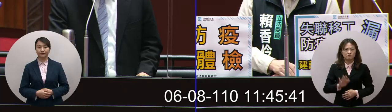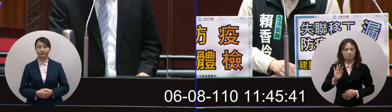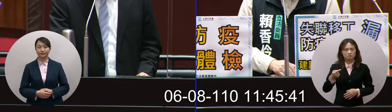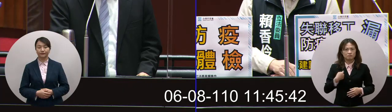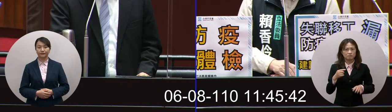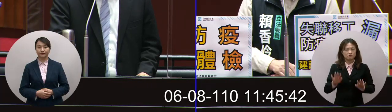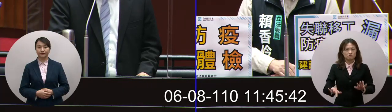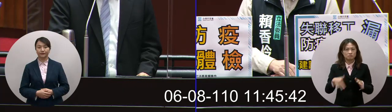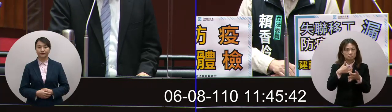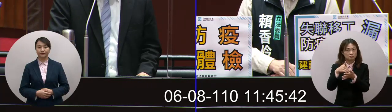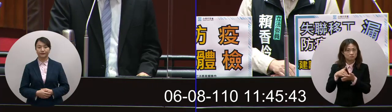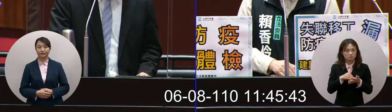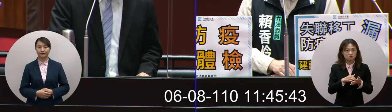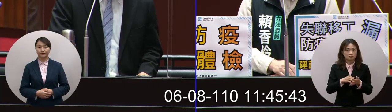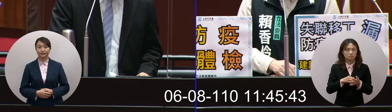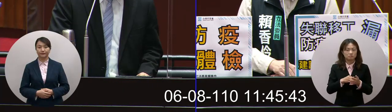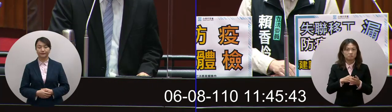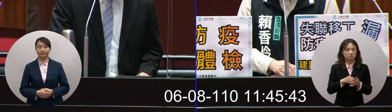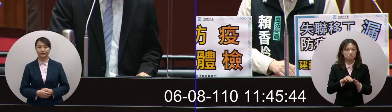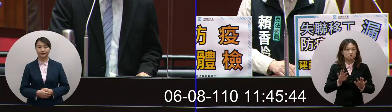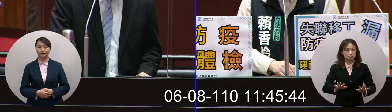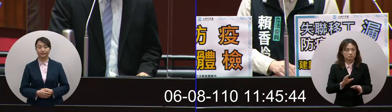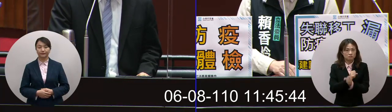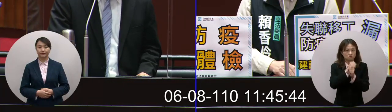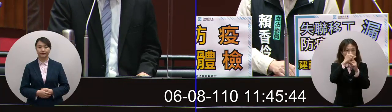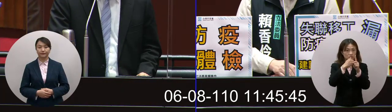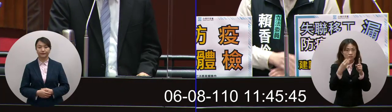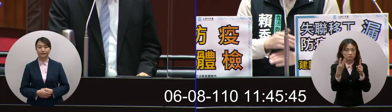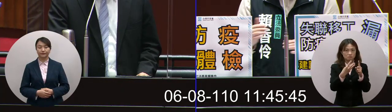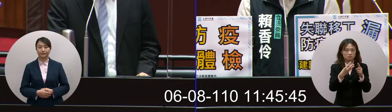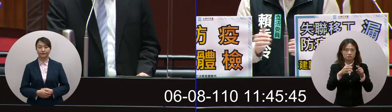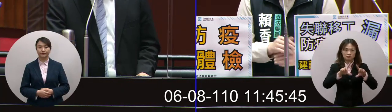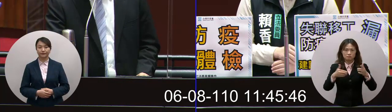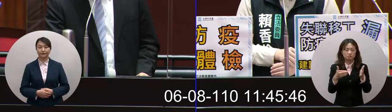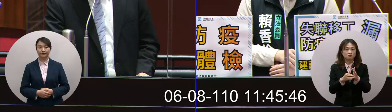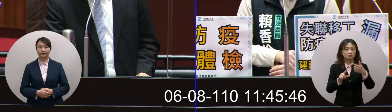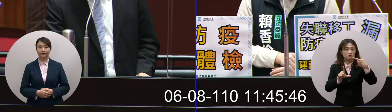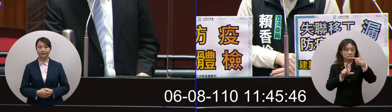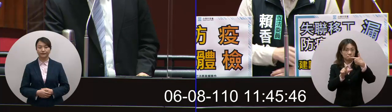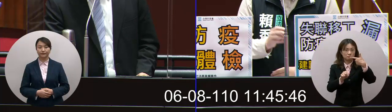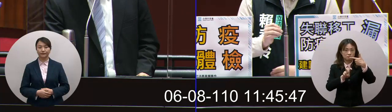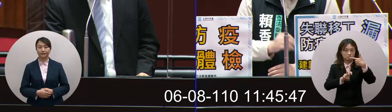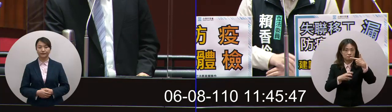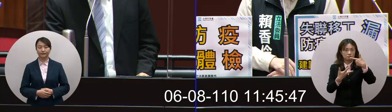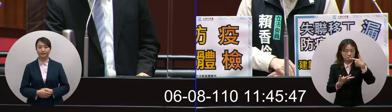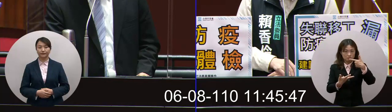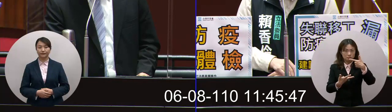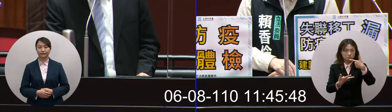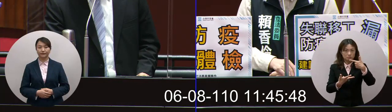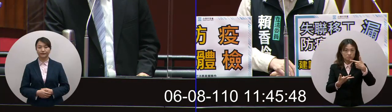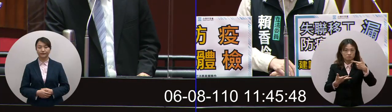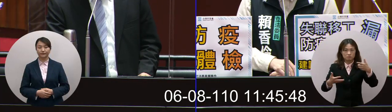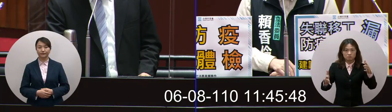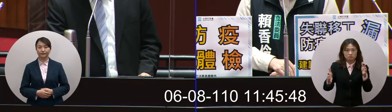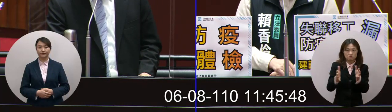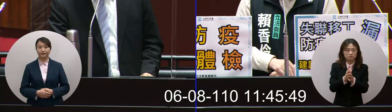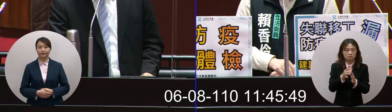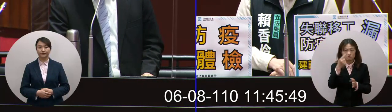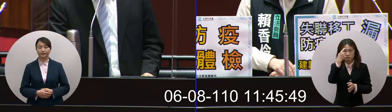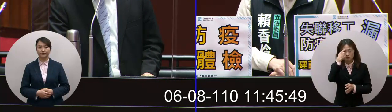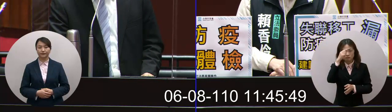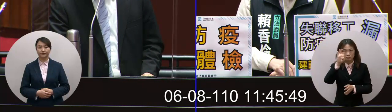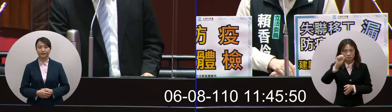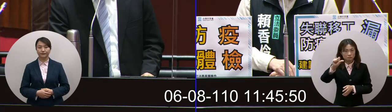第三级警戒会到6月28号，所以前后加起来如果含6日，大概是45天左右。